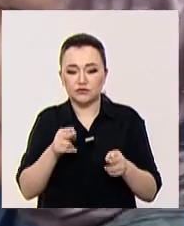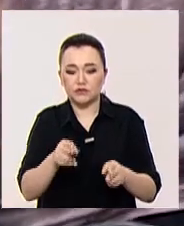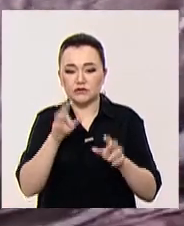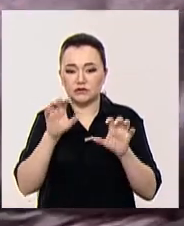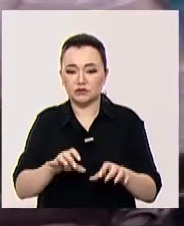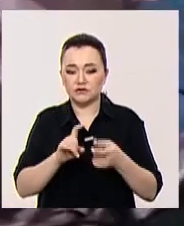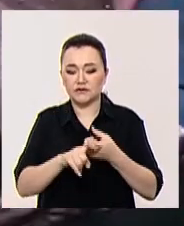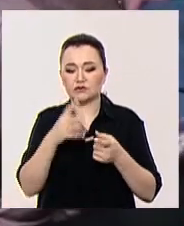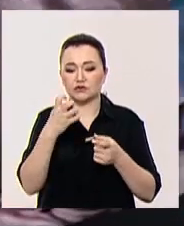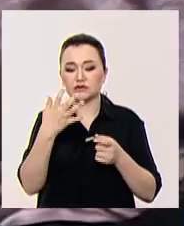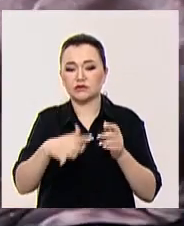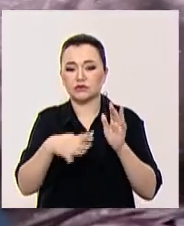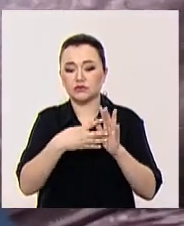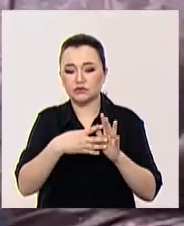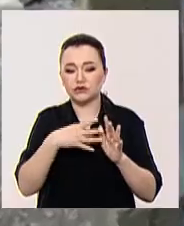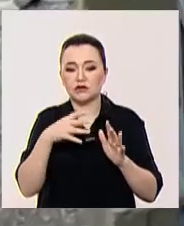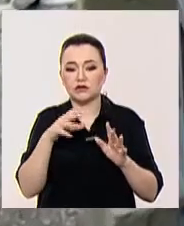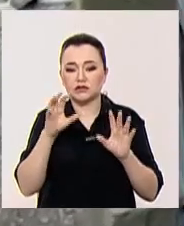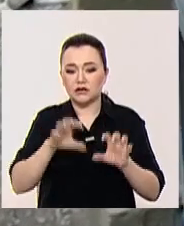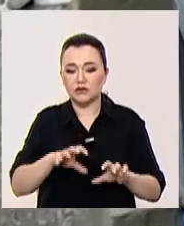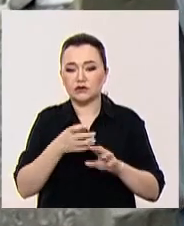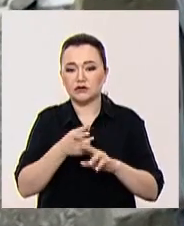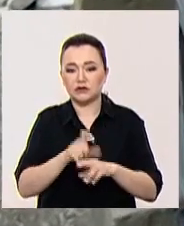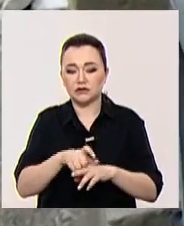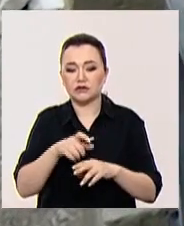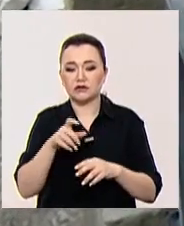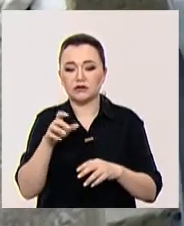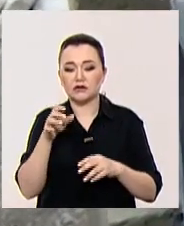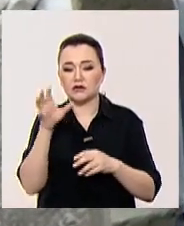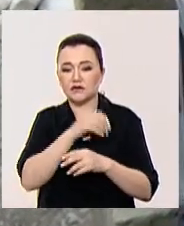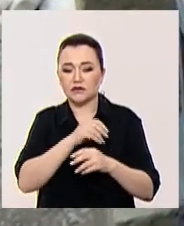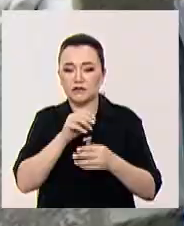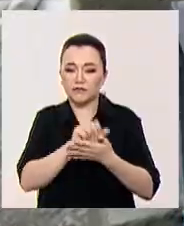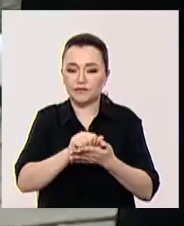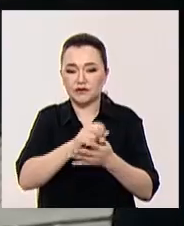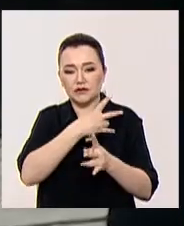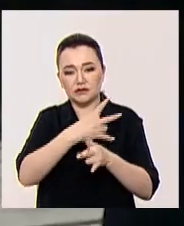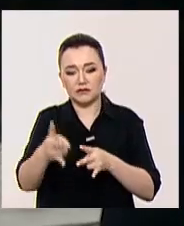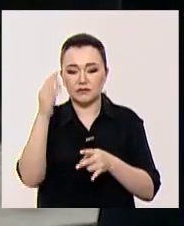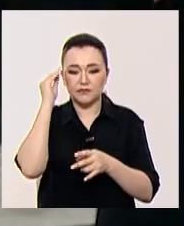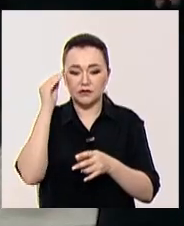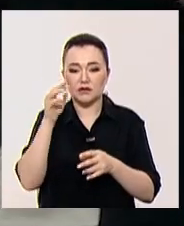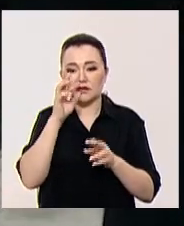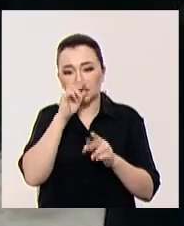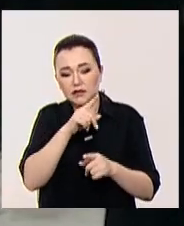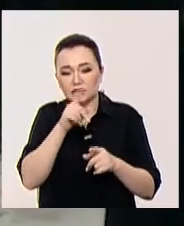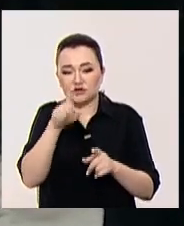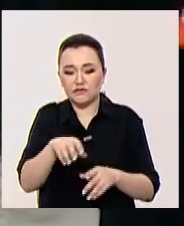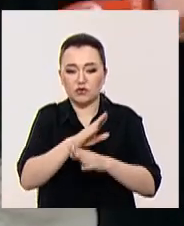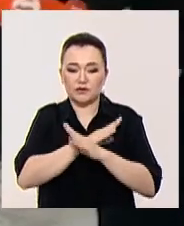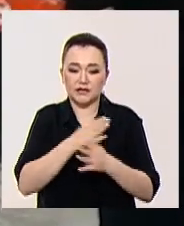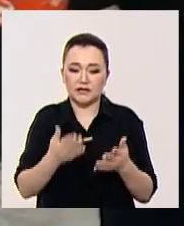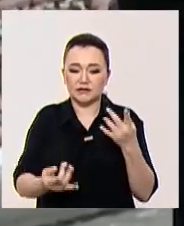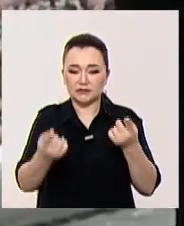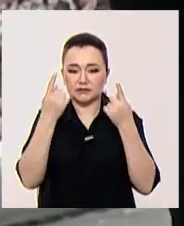және 459 баптары бойынша іс қозғалғанын айтып отыр. Яғни олар бөтеннің мүлкін қасақана жою немесе білдіру арқылы абайсызда адам өліміне және аса ірі